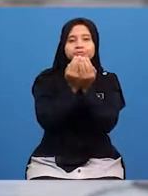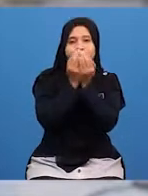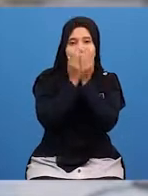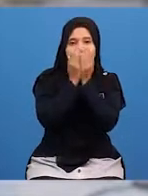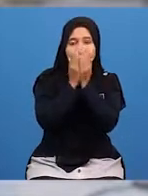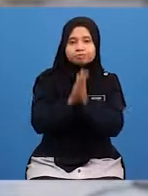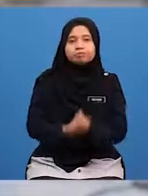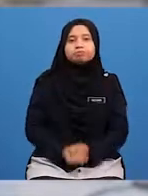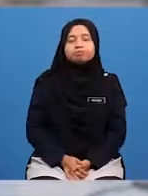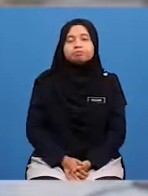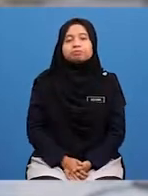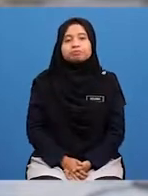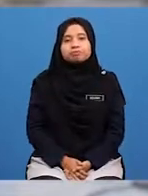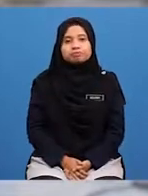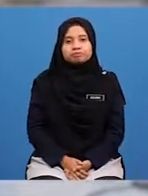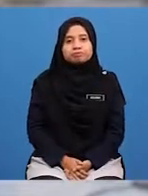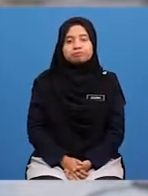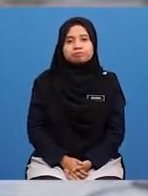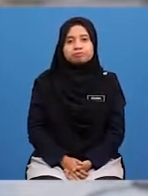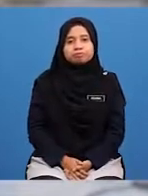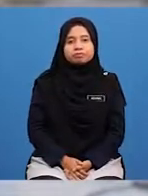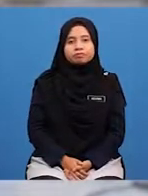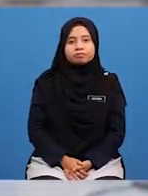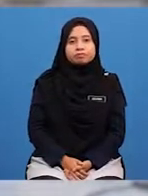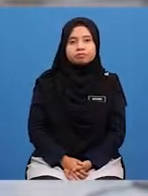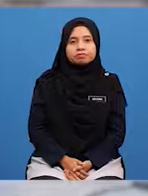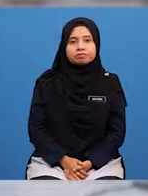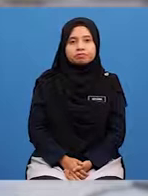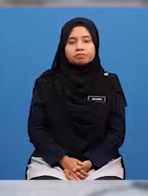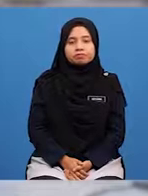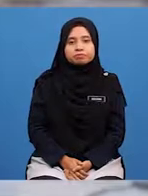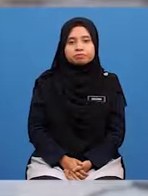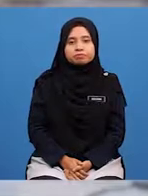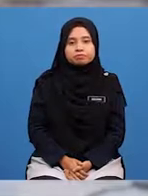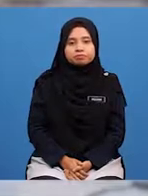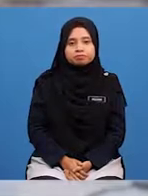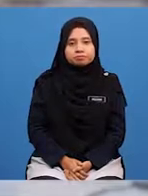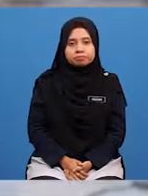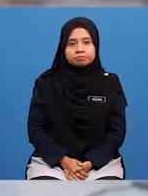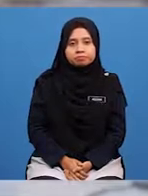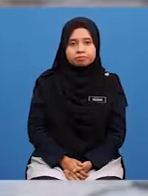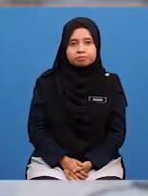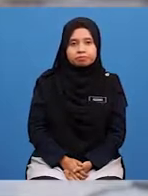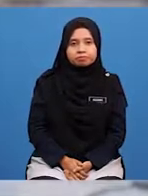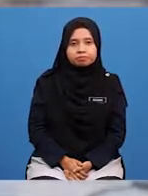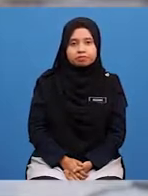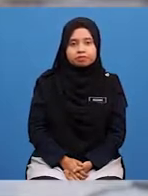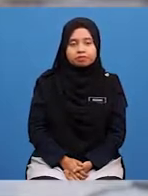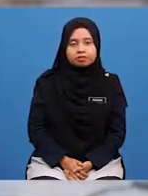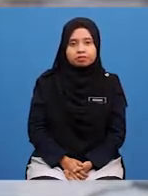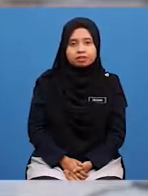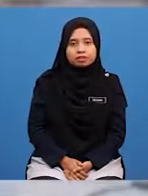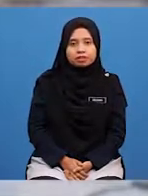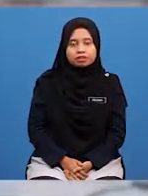Alhamdulillahirrabbilalamin. Wassalatu wassalamu ala ashrafil anbiya'i wal mursalin wa ala alihi wa sahbihi ajma'in. Amma